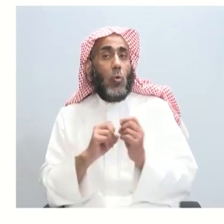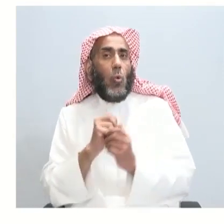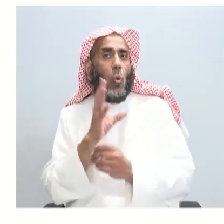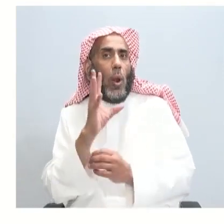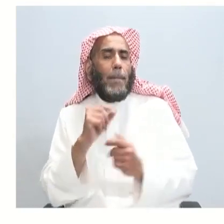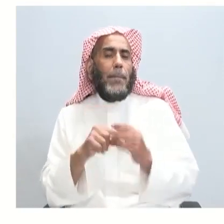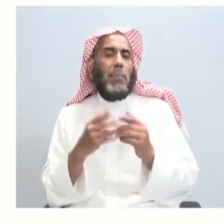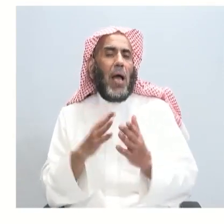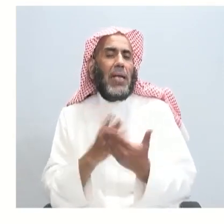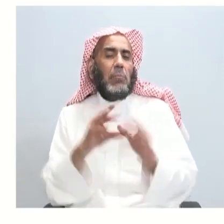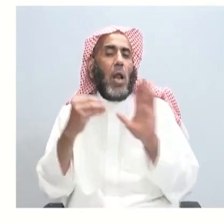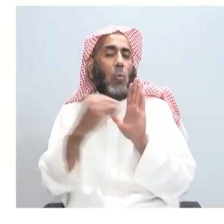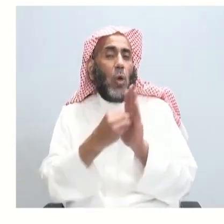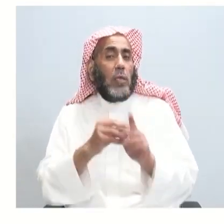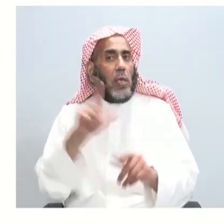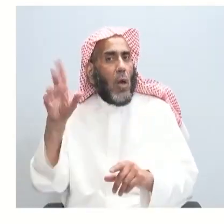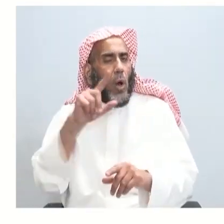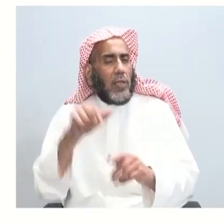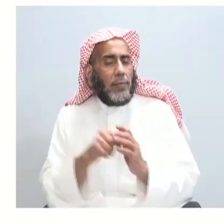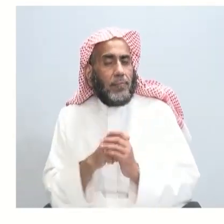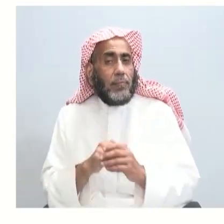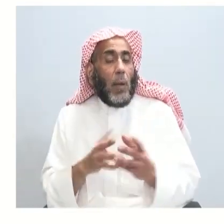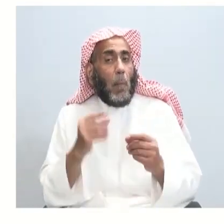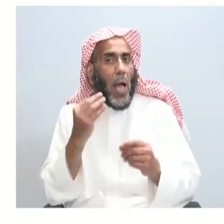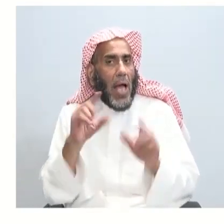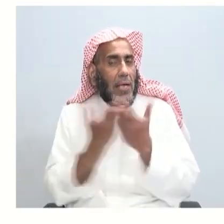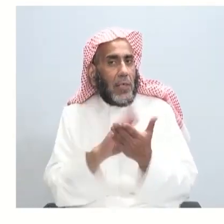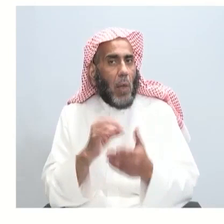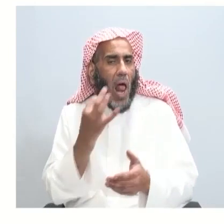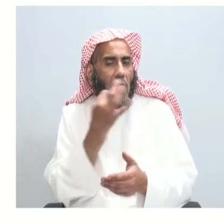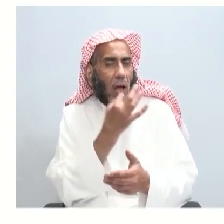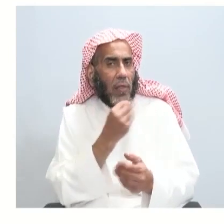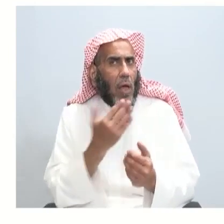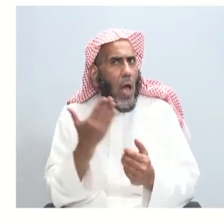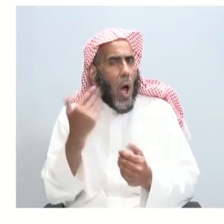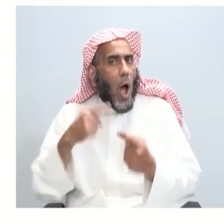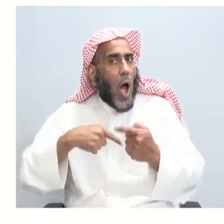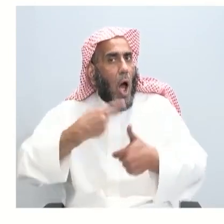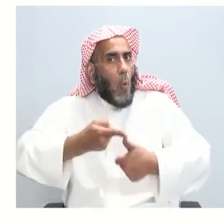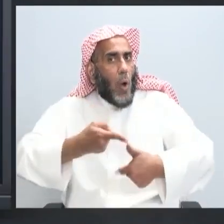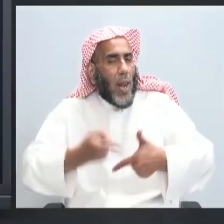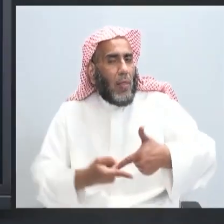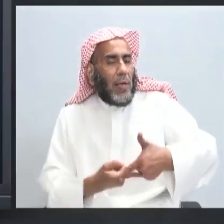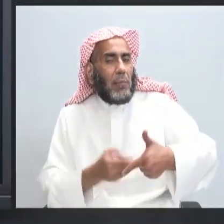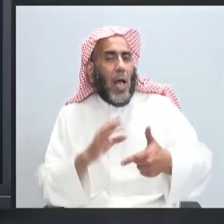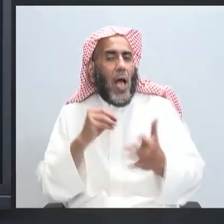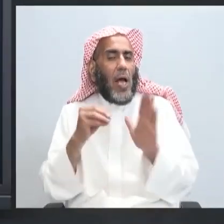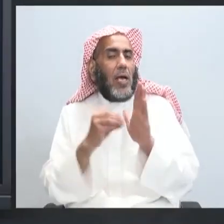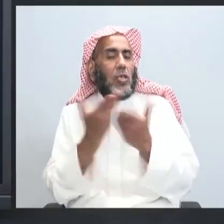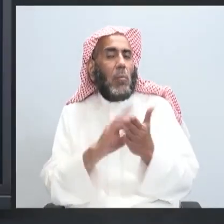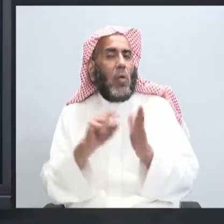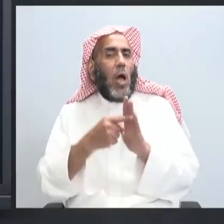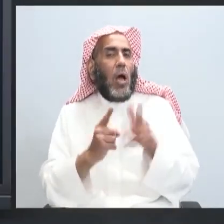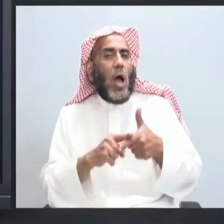الموضوعات ما رايكم صحيح ام خاطئ معاجم الالفاظ كانت اسبق ثم بعد ذلك اتت معاجم الموضوعات ام